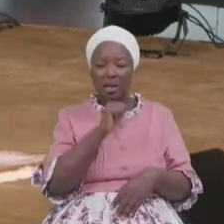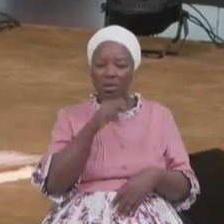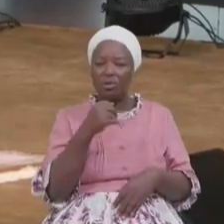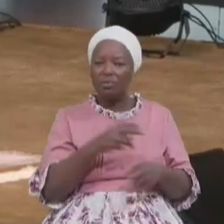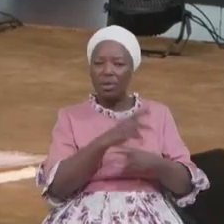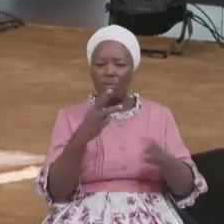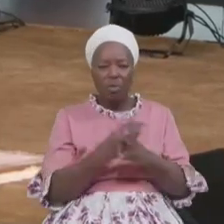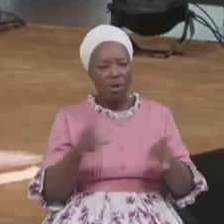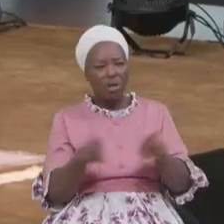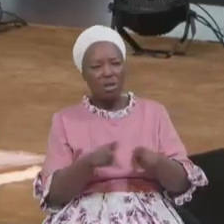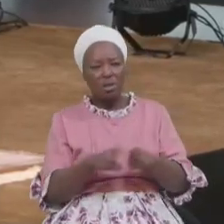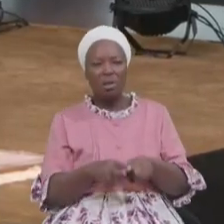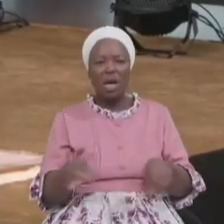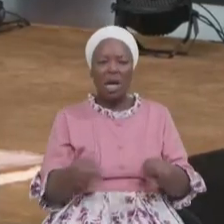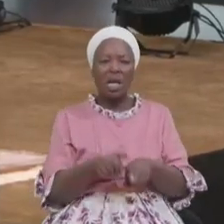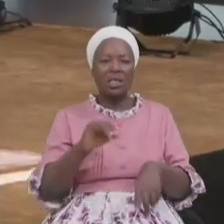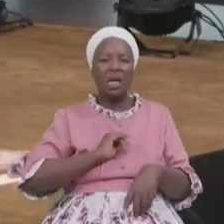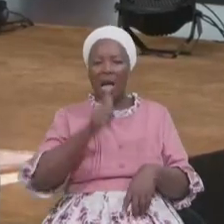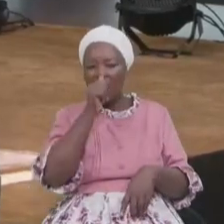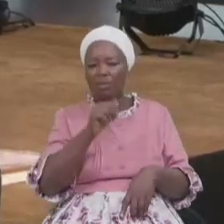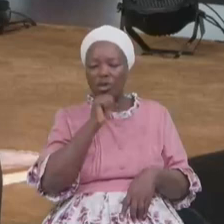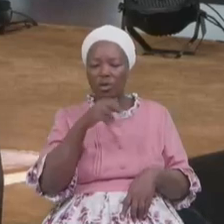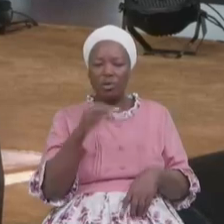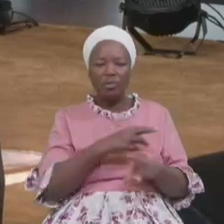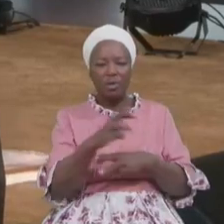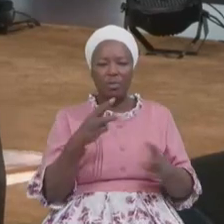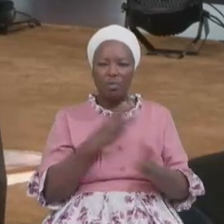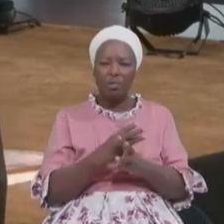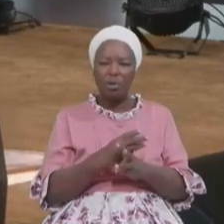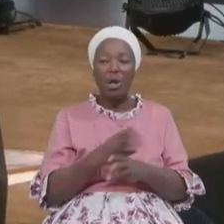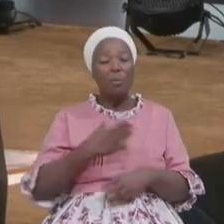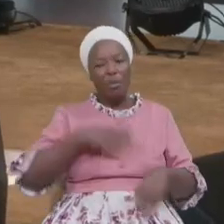moi je ne suis pas du monde? Mes frères et sœurs,